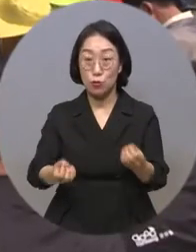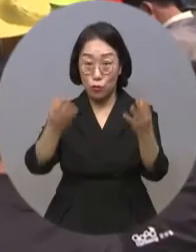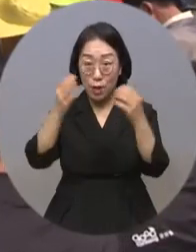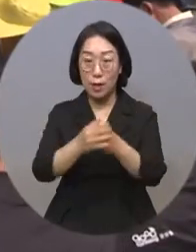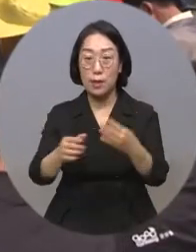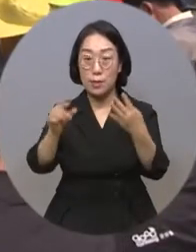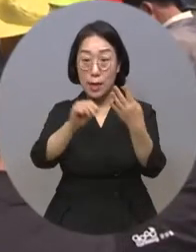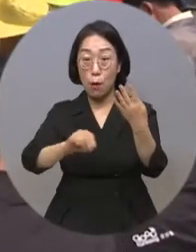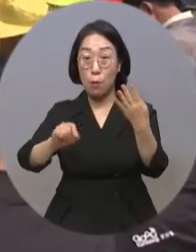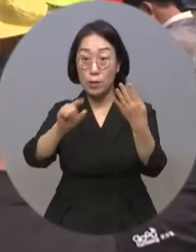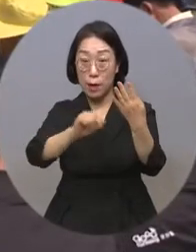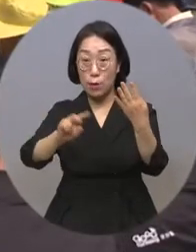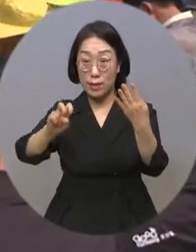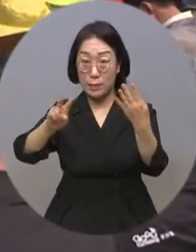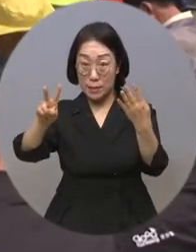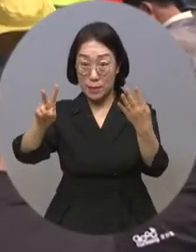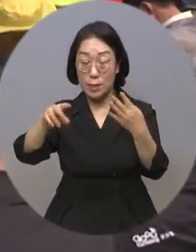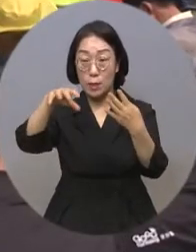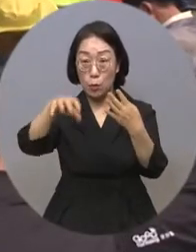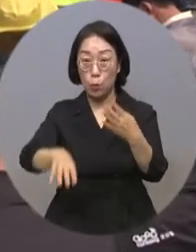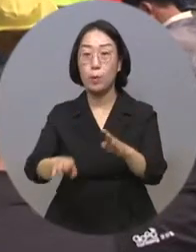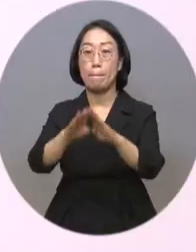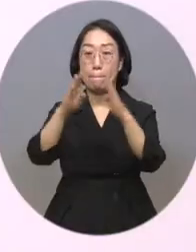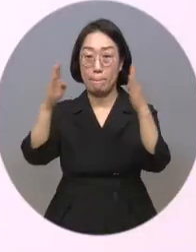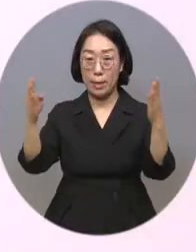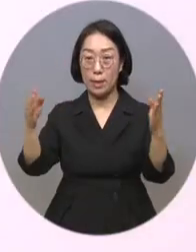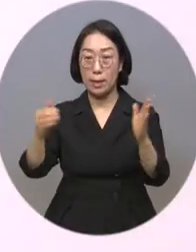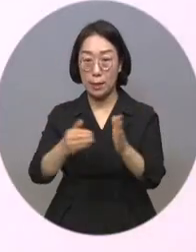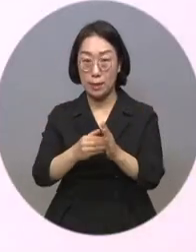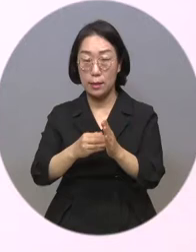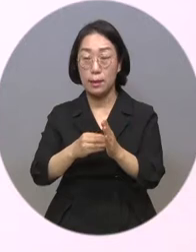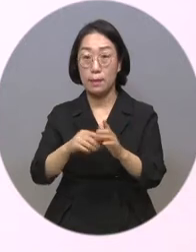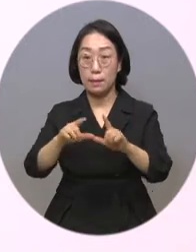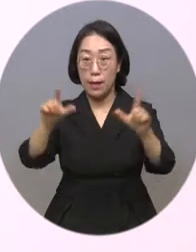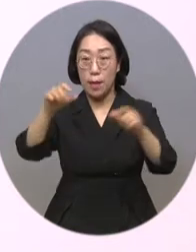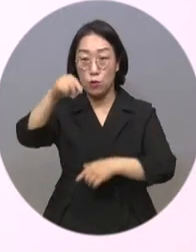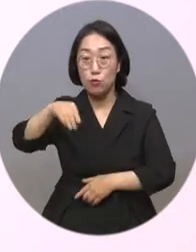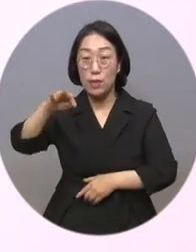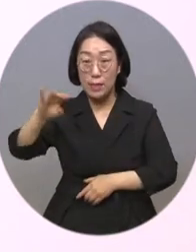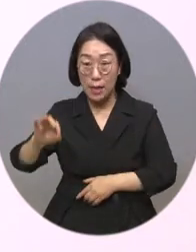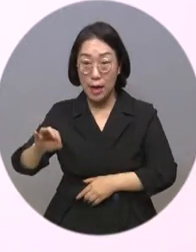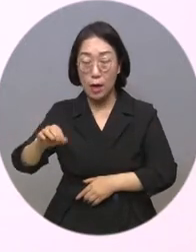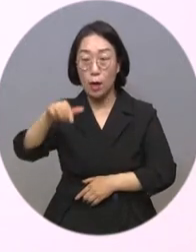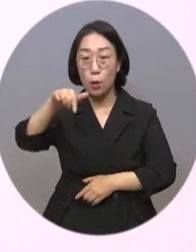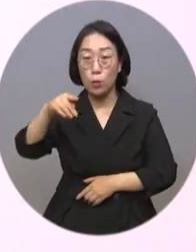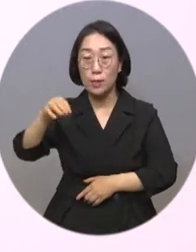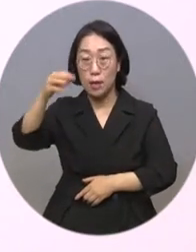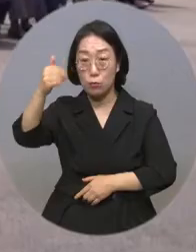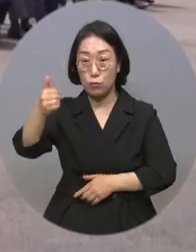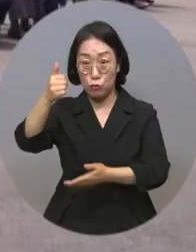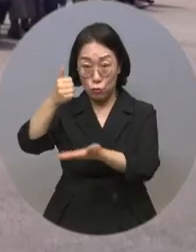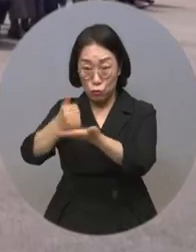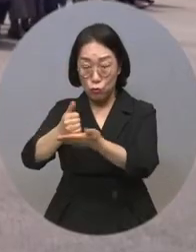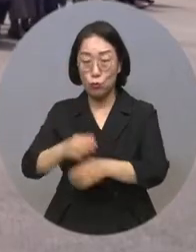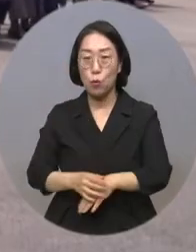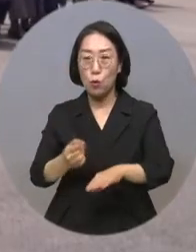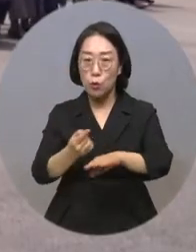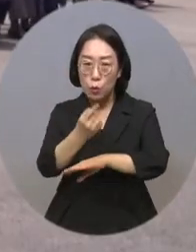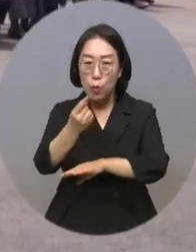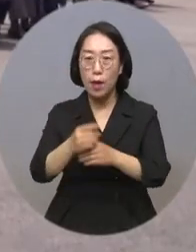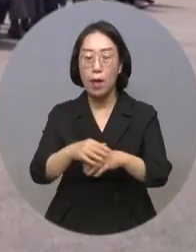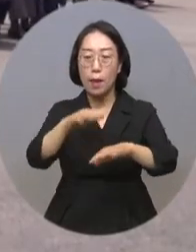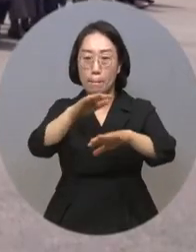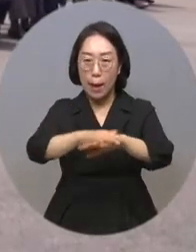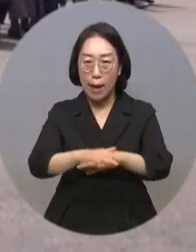22일 고창 일반 산업단지 현장에서 열렸으며 행사에는 유기상 고창군수를 비롯한 관계자와 고구마